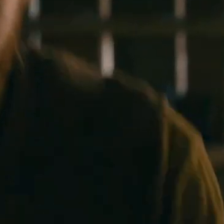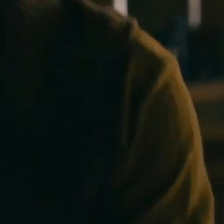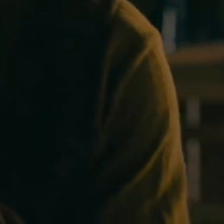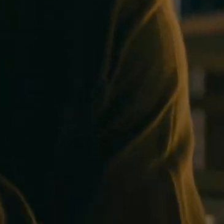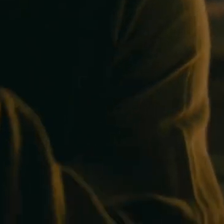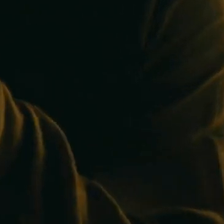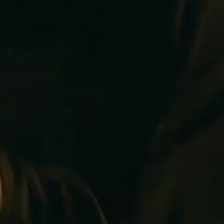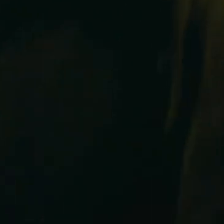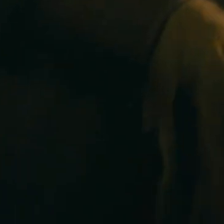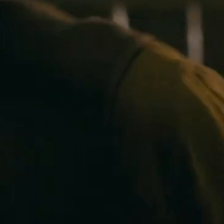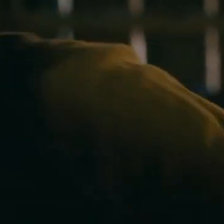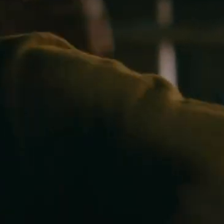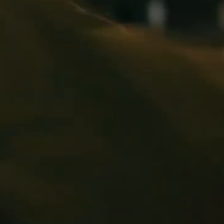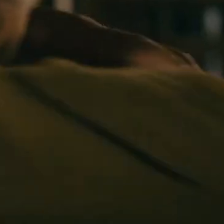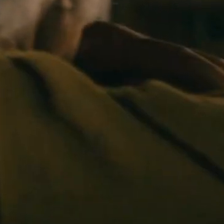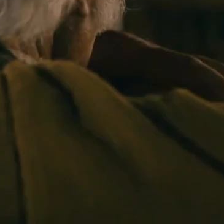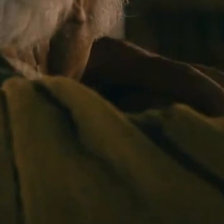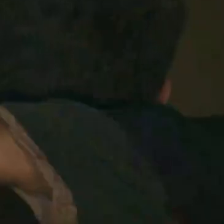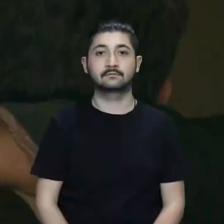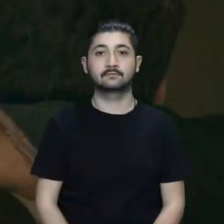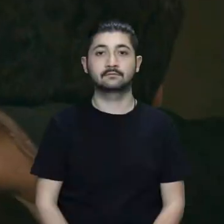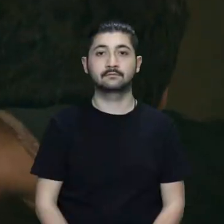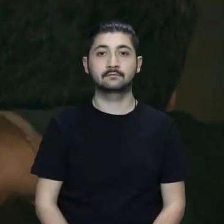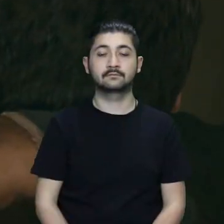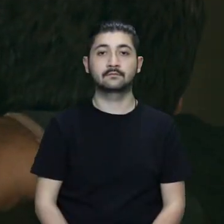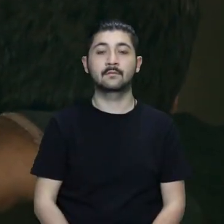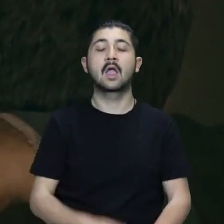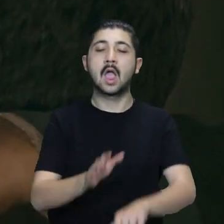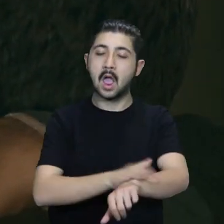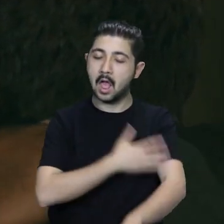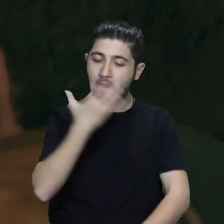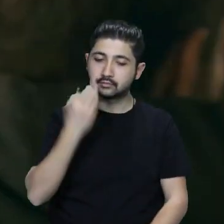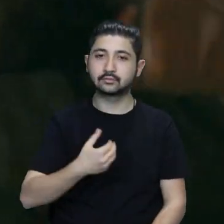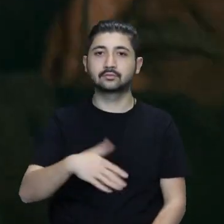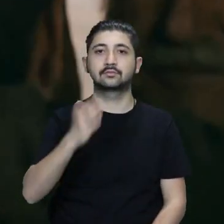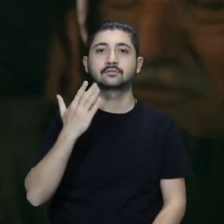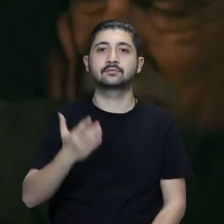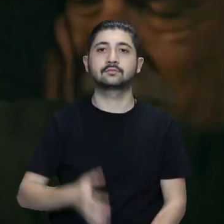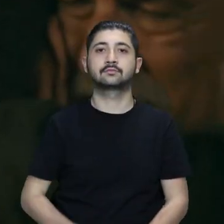Elini öpüp yaşlı gözlerle sarıldı babasına. Helal olsun.